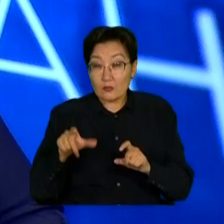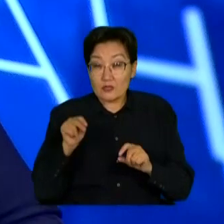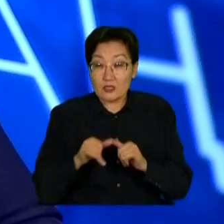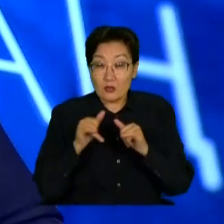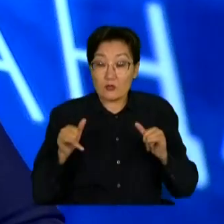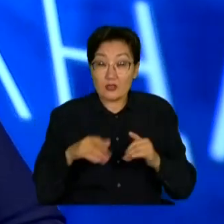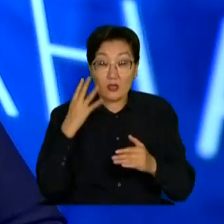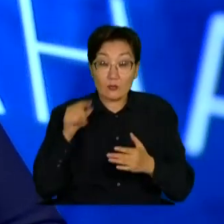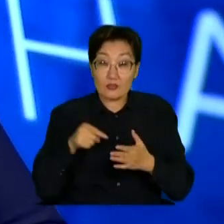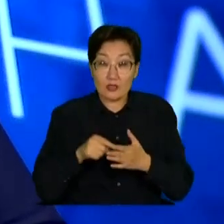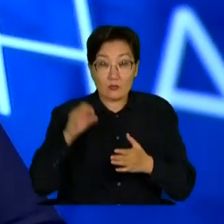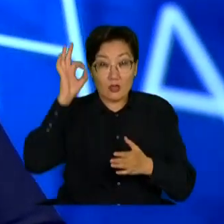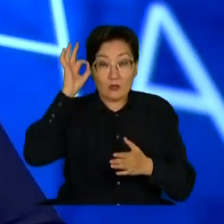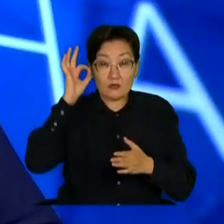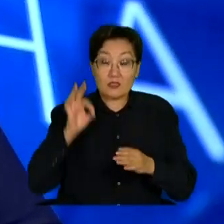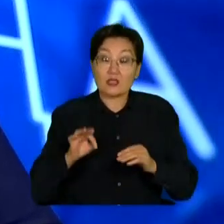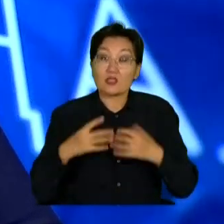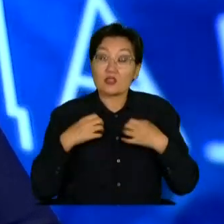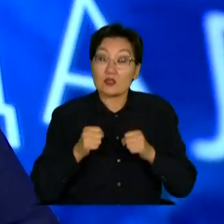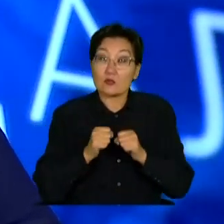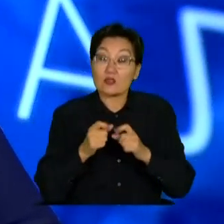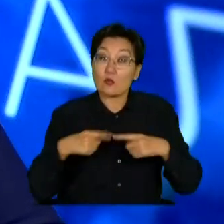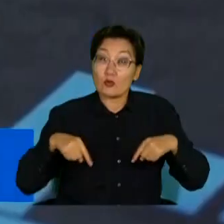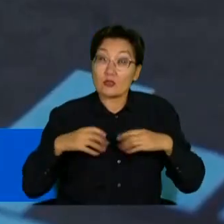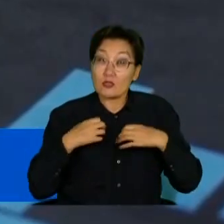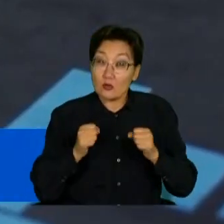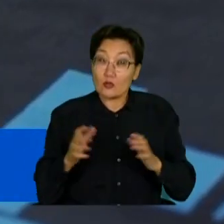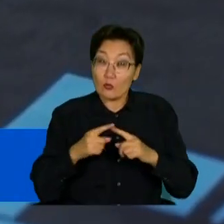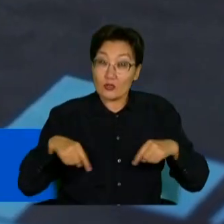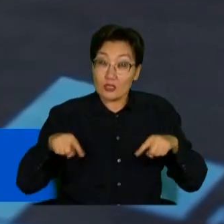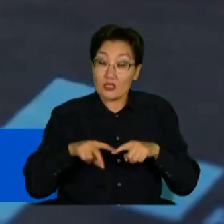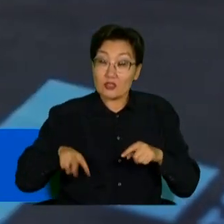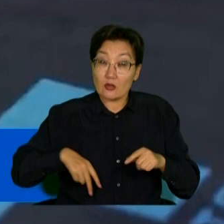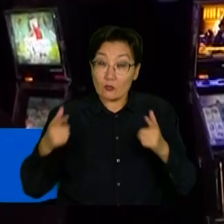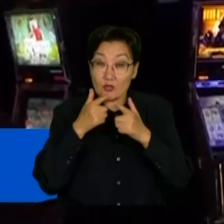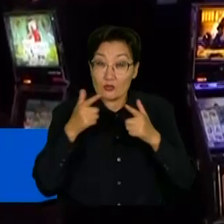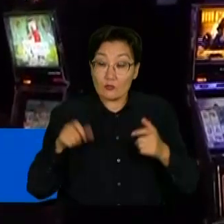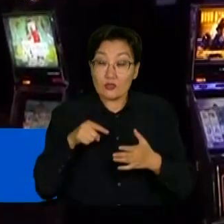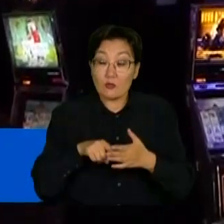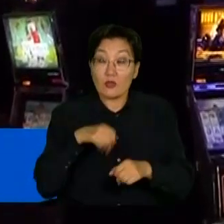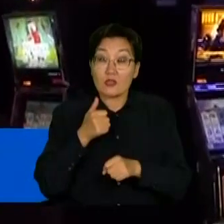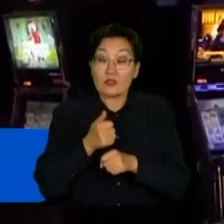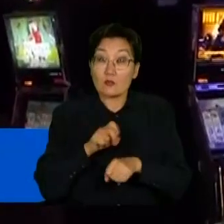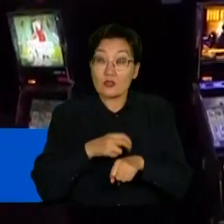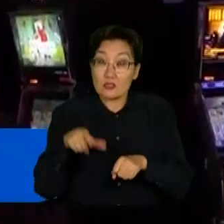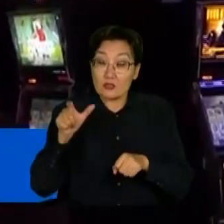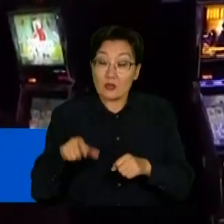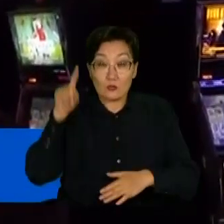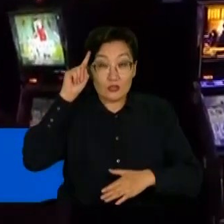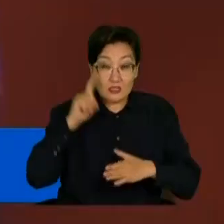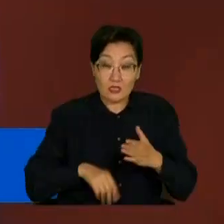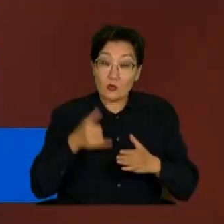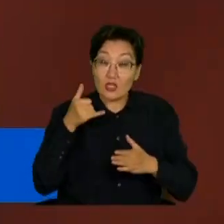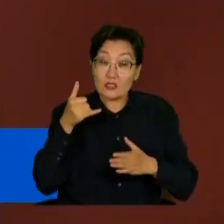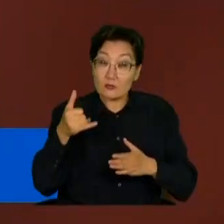қалалық психикалық денсаулық орталығының директоры Сапар Рахменшиев мәлімдеді. Шаһардың бас психиатрының сөзінше орталықтың сенім телефонына келіп